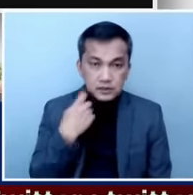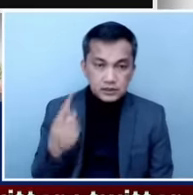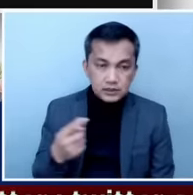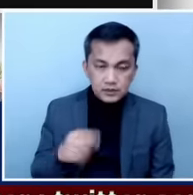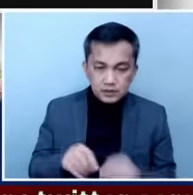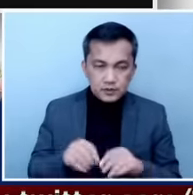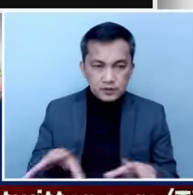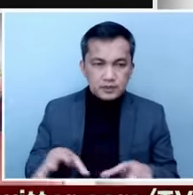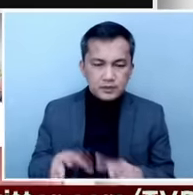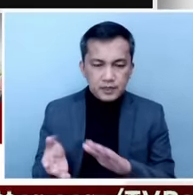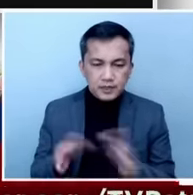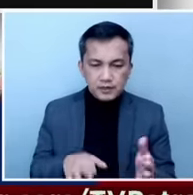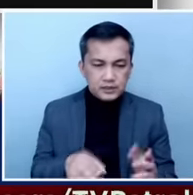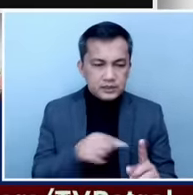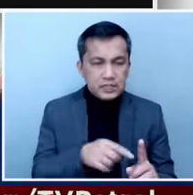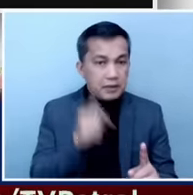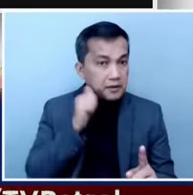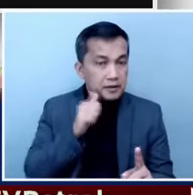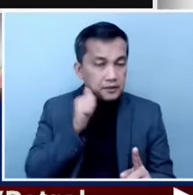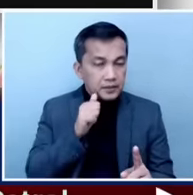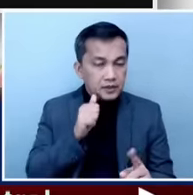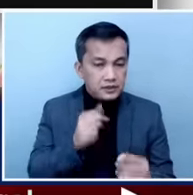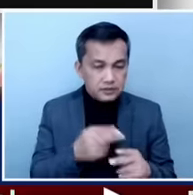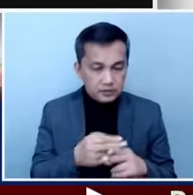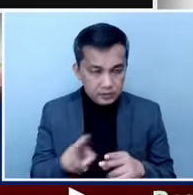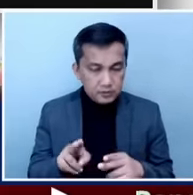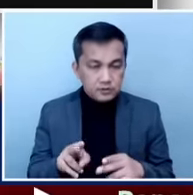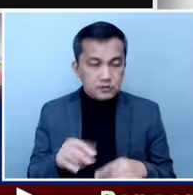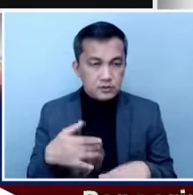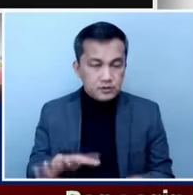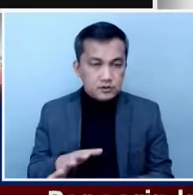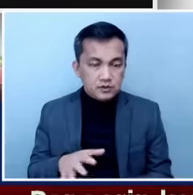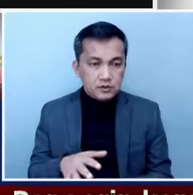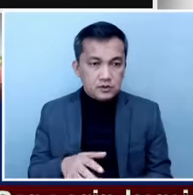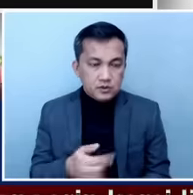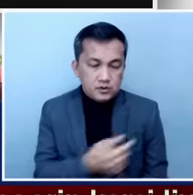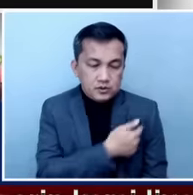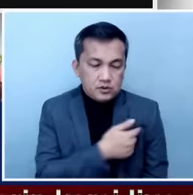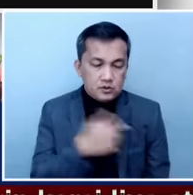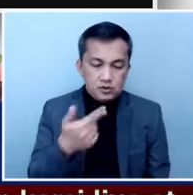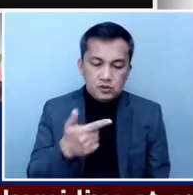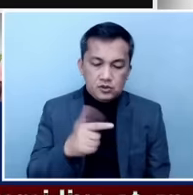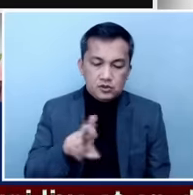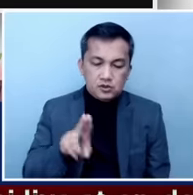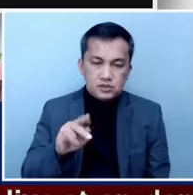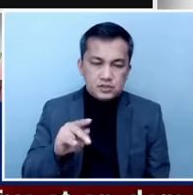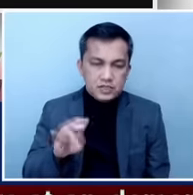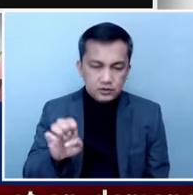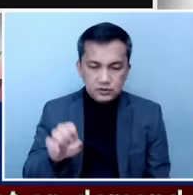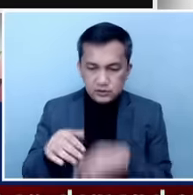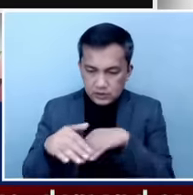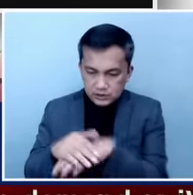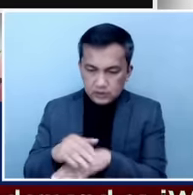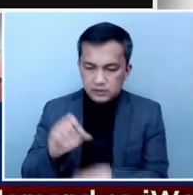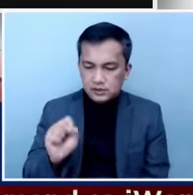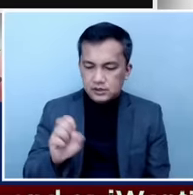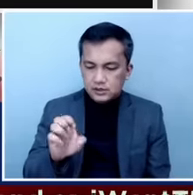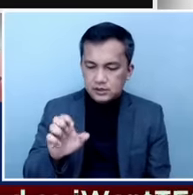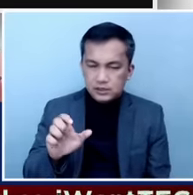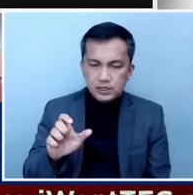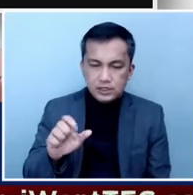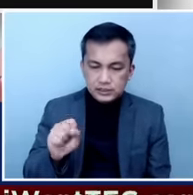ang pagkamatay ng isang babae ilang oras matapos umano siyang magpaturok ng glutathione at sumailalim sa stem cell